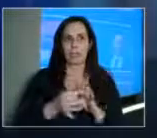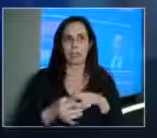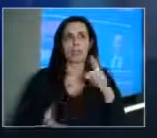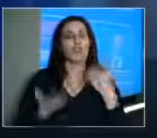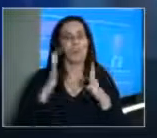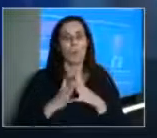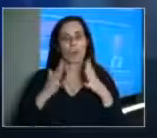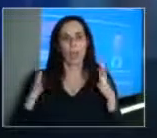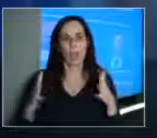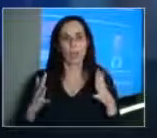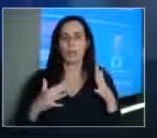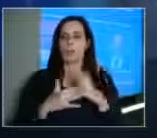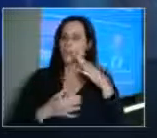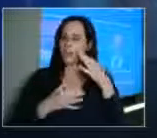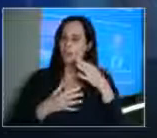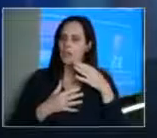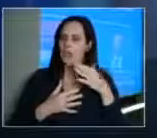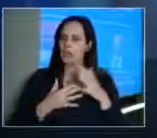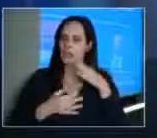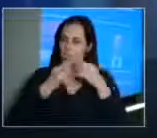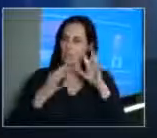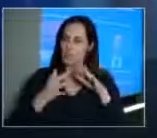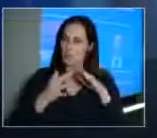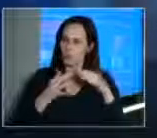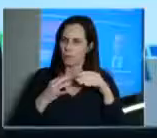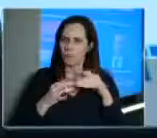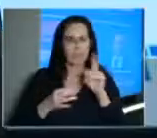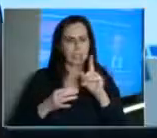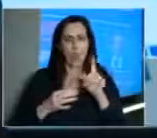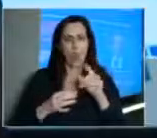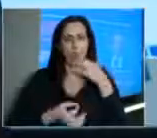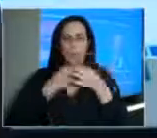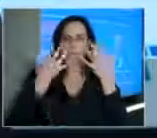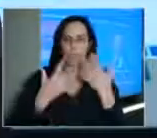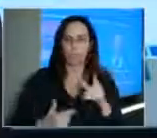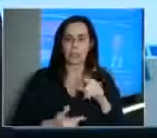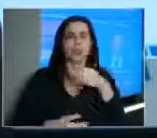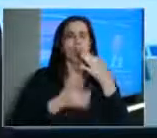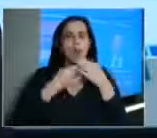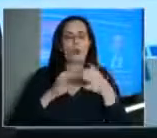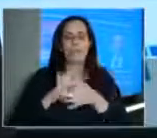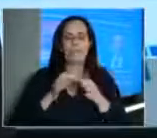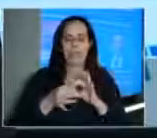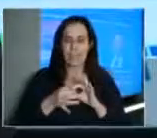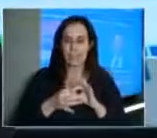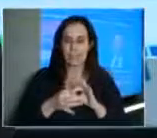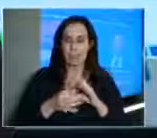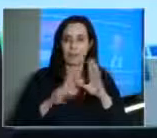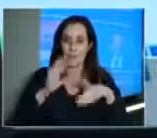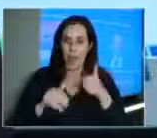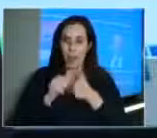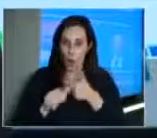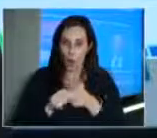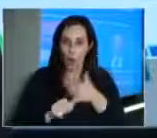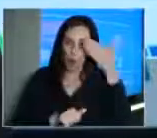יש הבדל מאוד מאוד גדול, בסקר יש קריטריונים מדעיים מאוד מאוד ברורים, זה לא סקר. זה okay. שאלון אינטרנטי שהוא עלה בעמוד של האגודה, ורק העוקבים